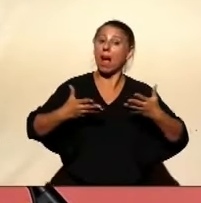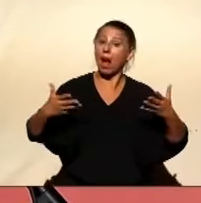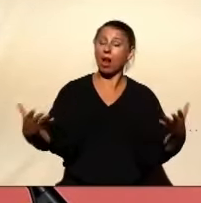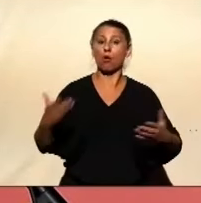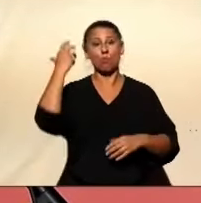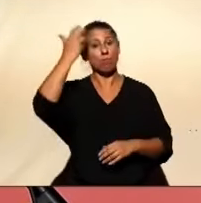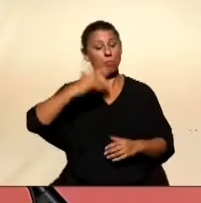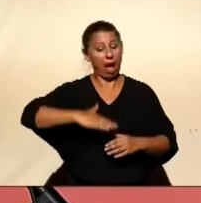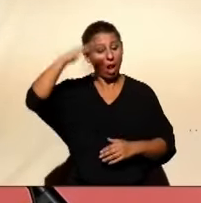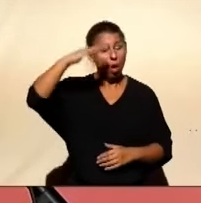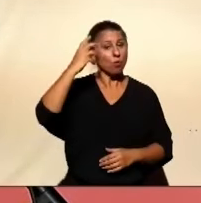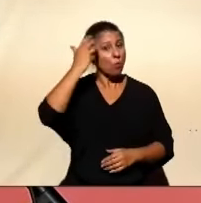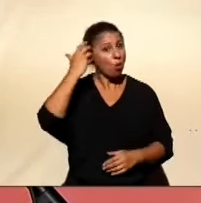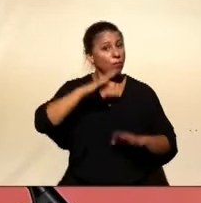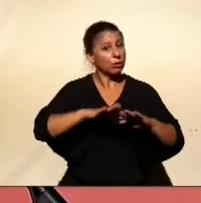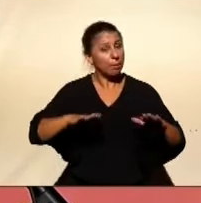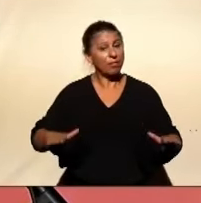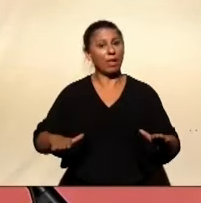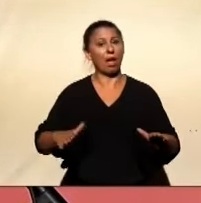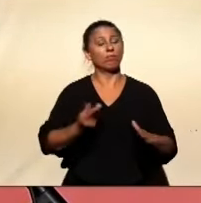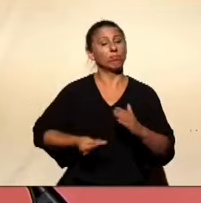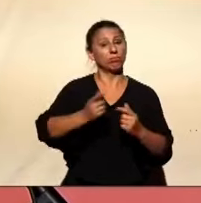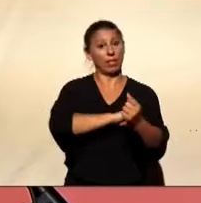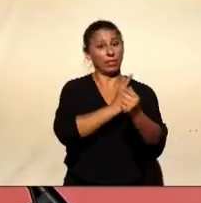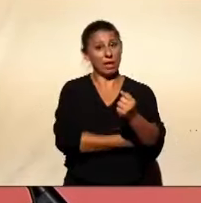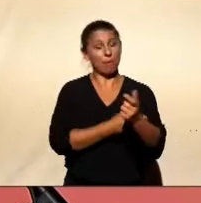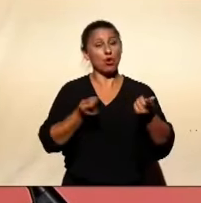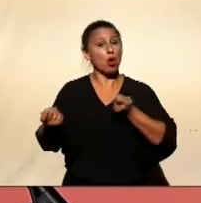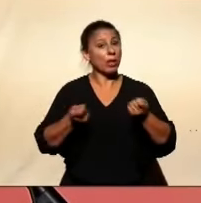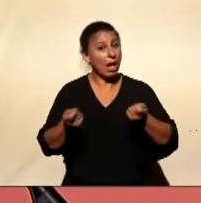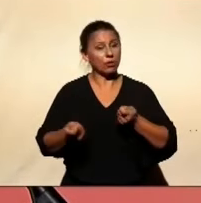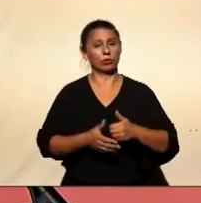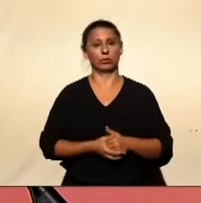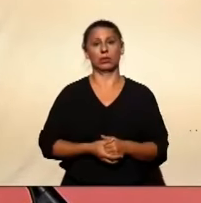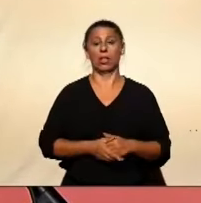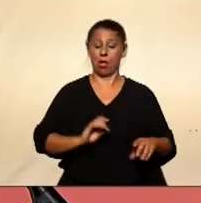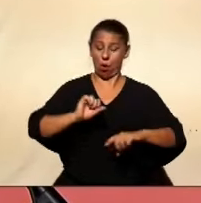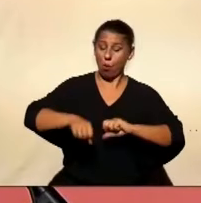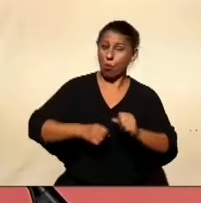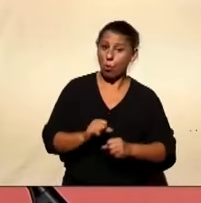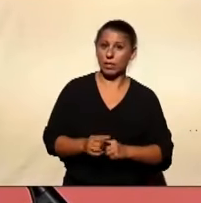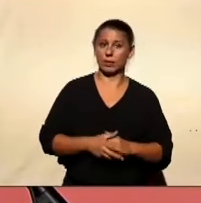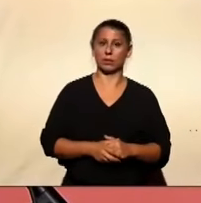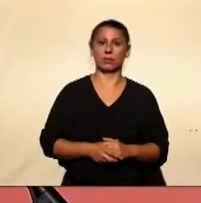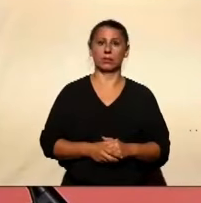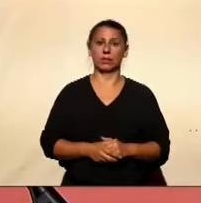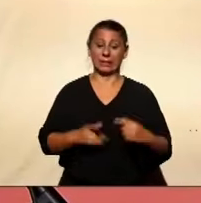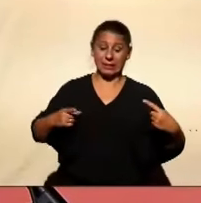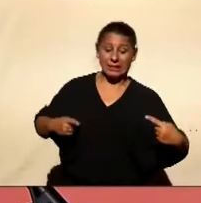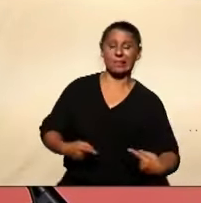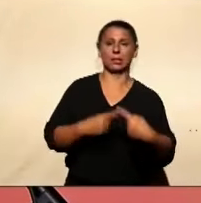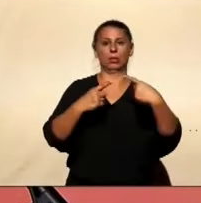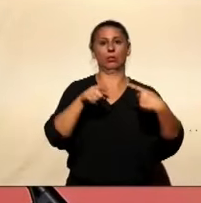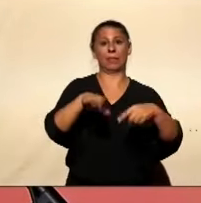και μορφώνει τα παιδιά της, για να δυναμώνει η οργάνωση, ο αγώνας, η σύγκρουση με